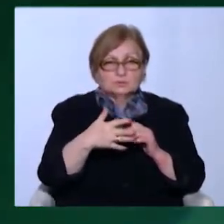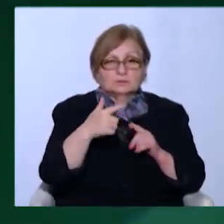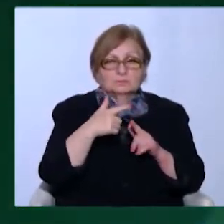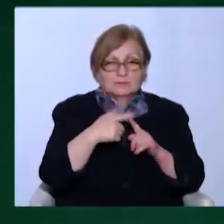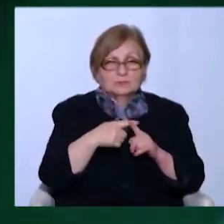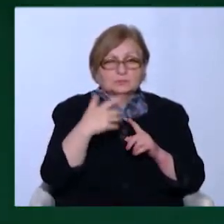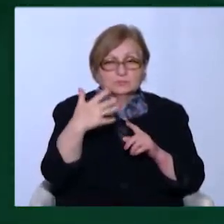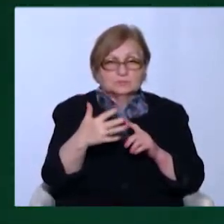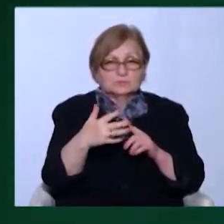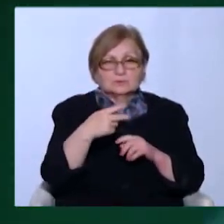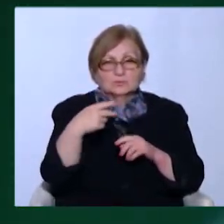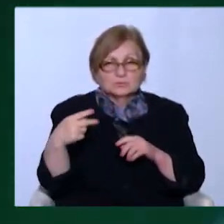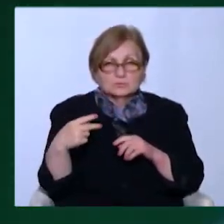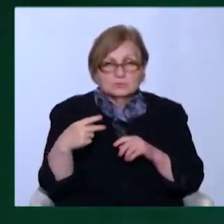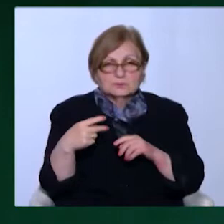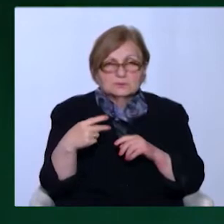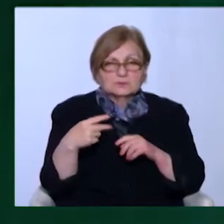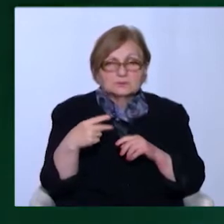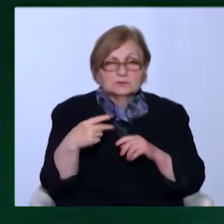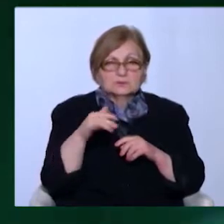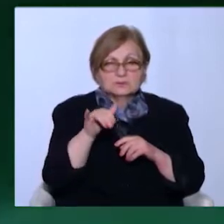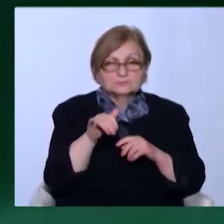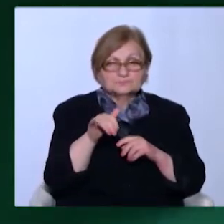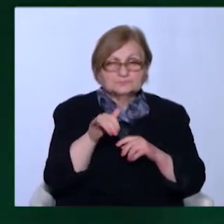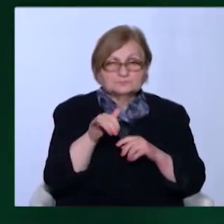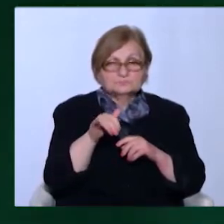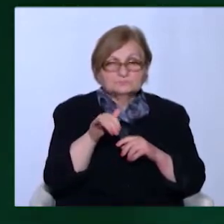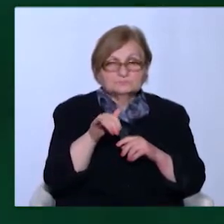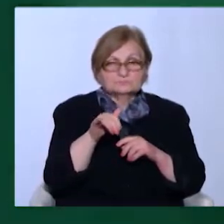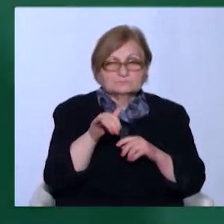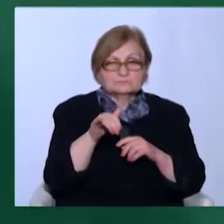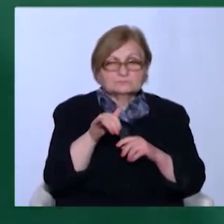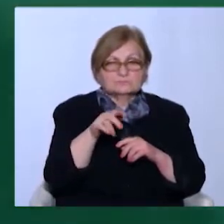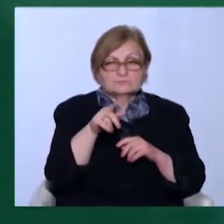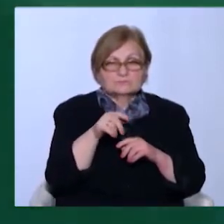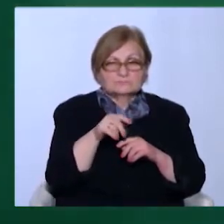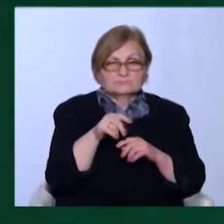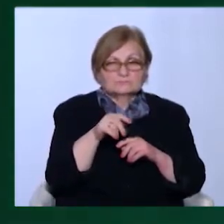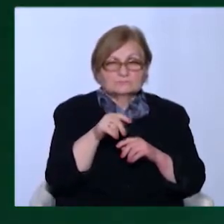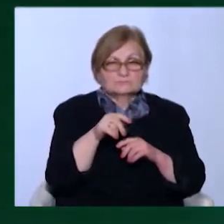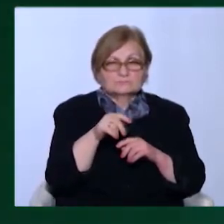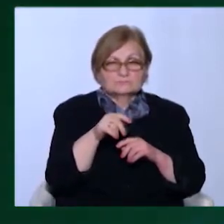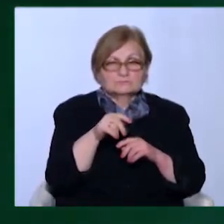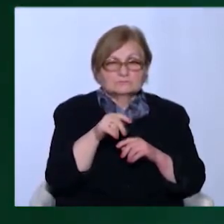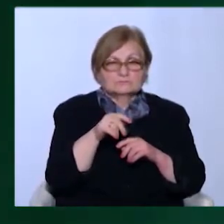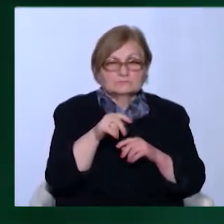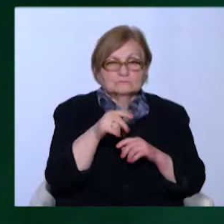-+5 უდრის y, მიიღება y უდრის